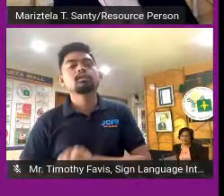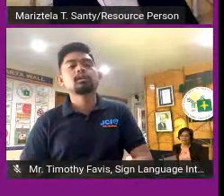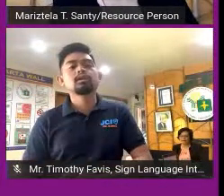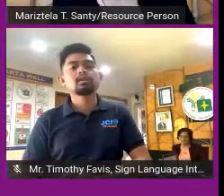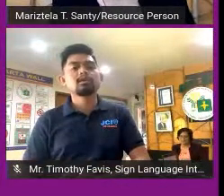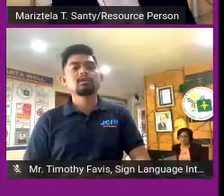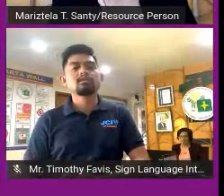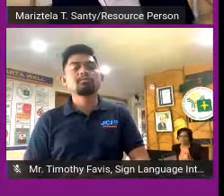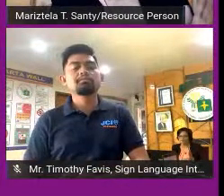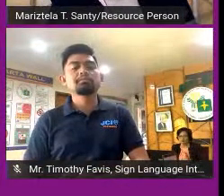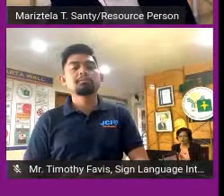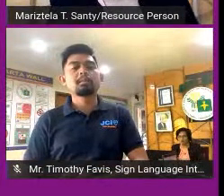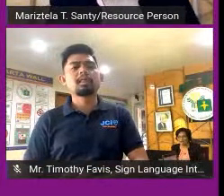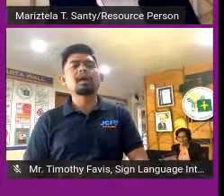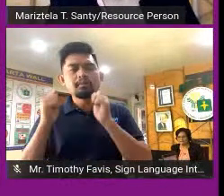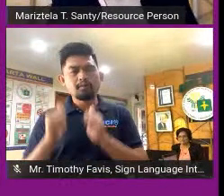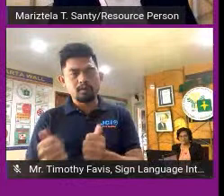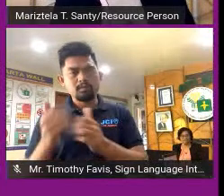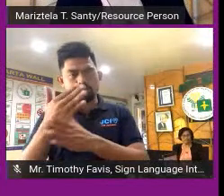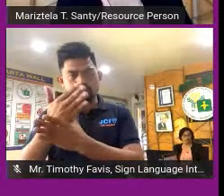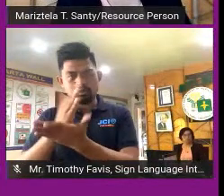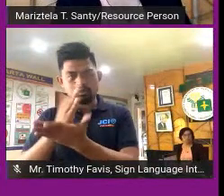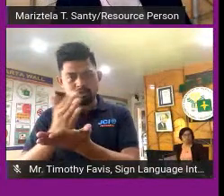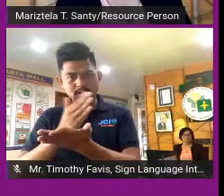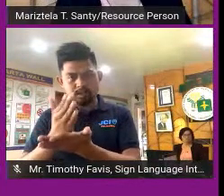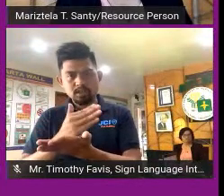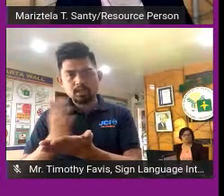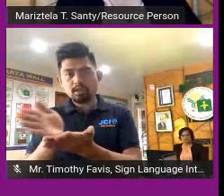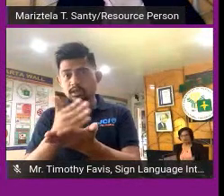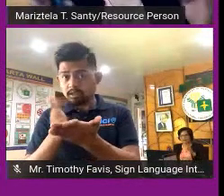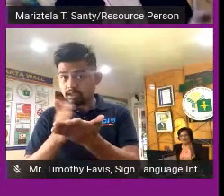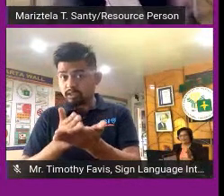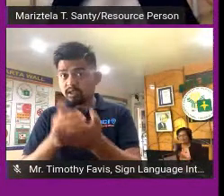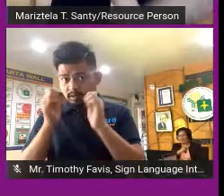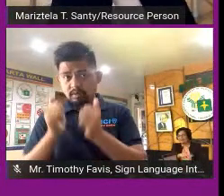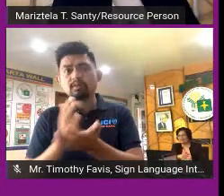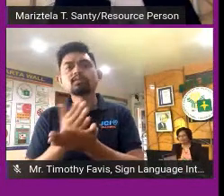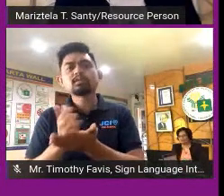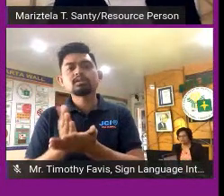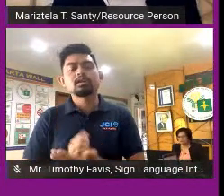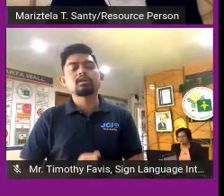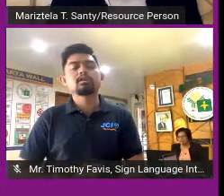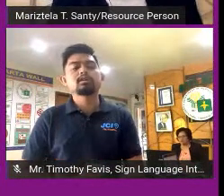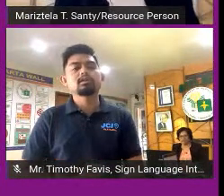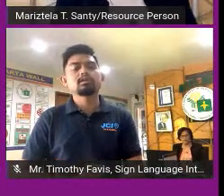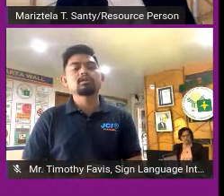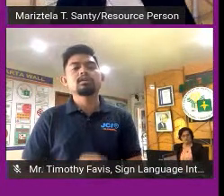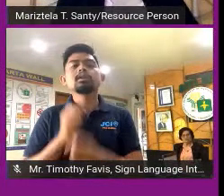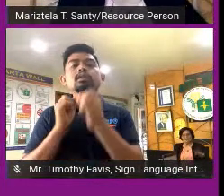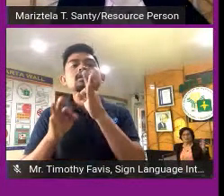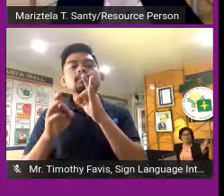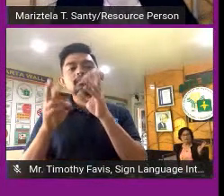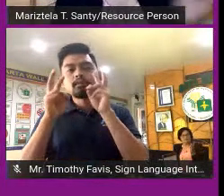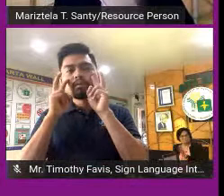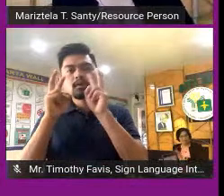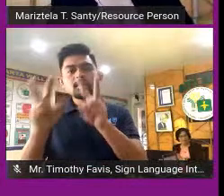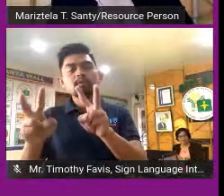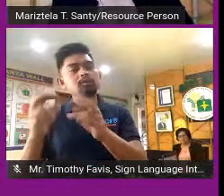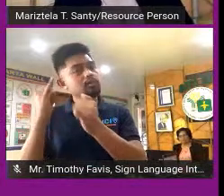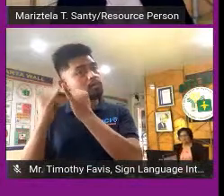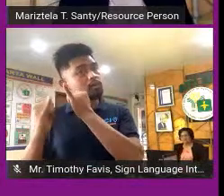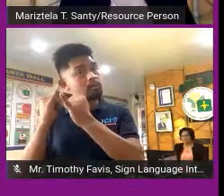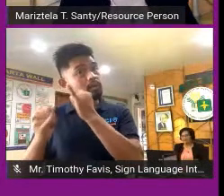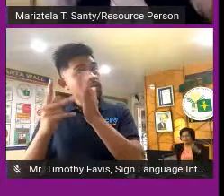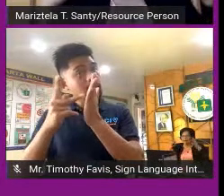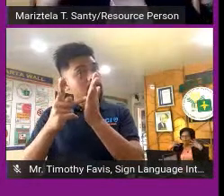naman pala na pagtulungan. Ano po? So kung nakita natin doon sa video, on the last